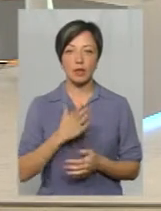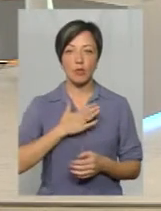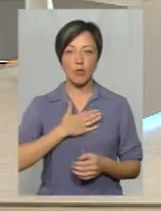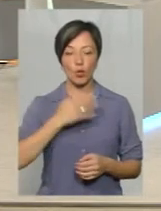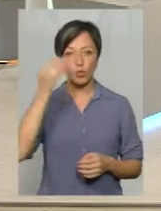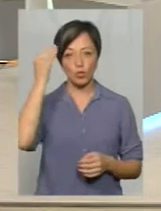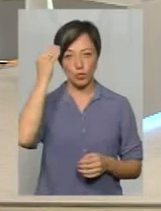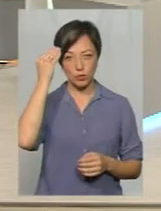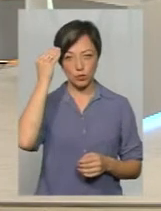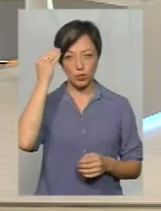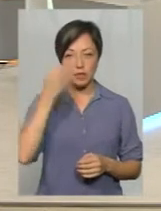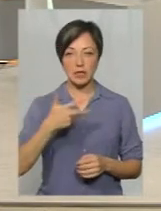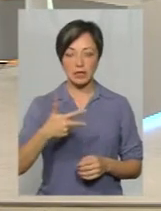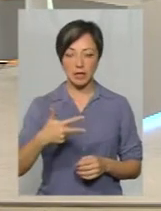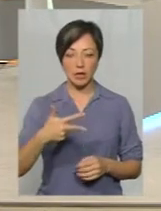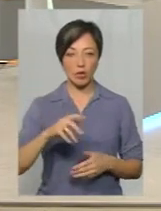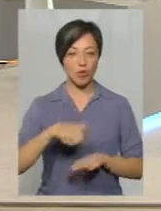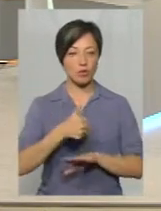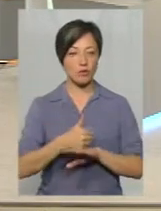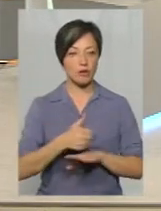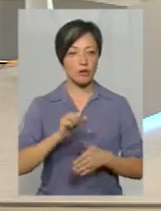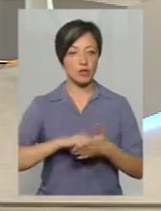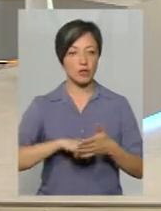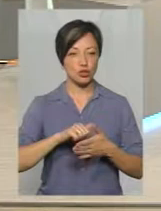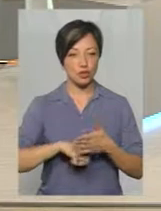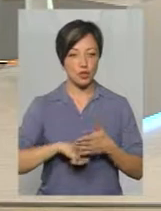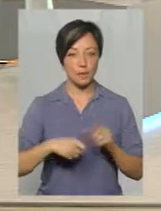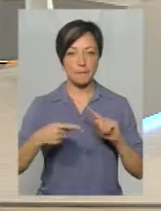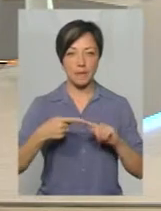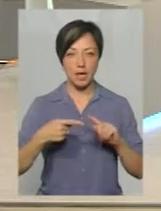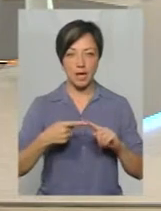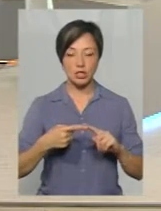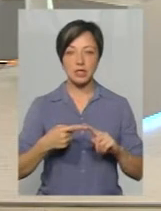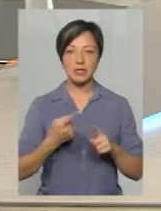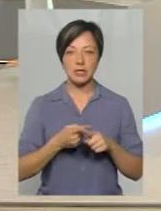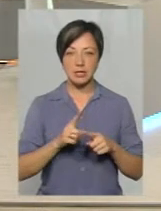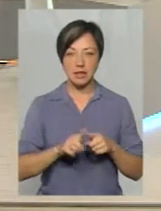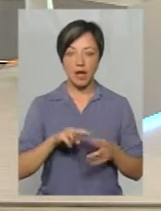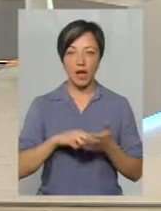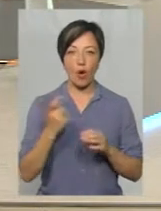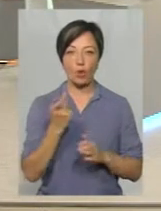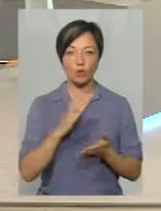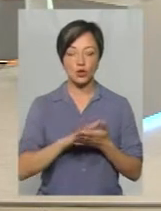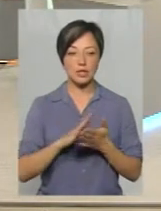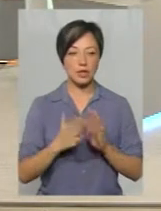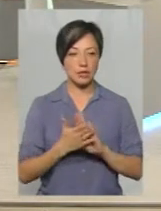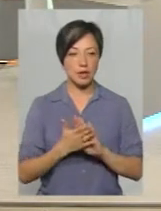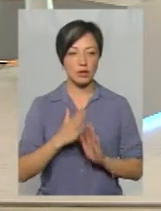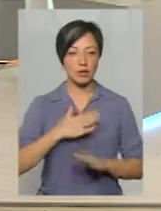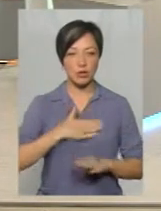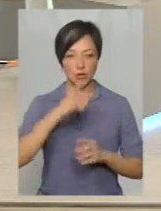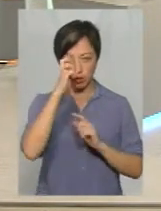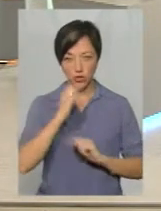думку, три основні причини. Перше – це все ж таки економічний стан в нашій